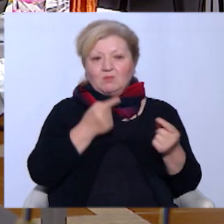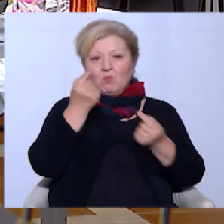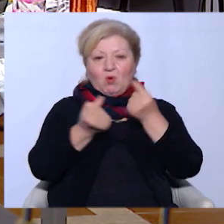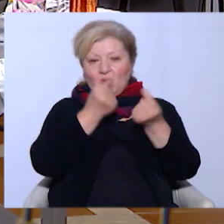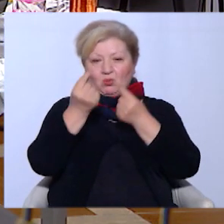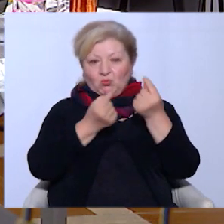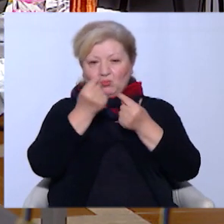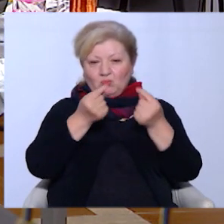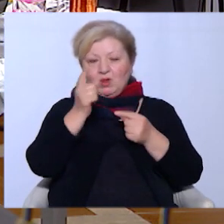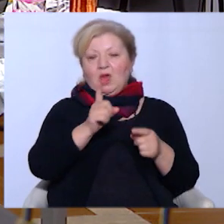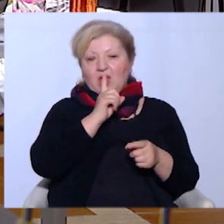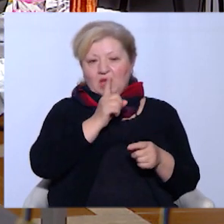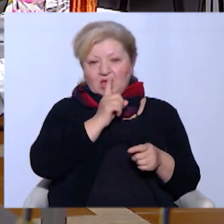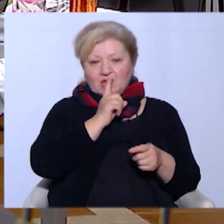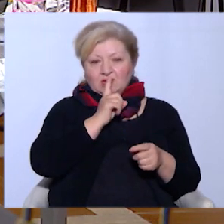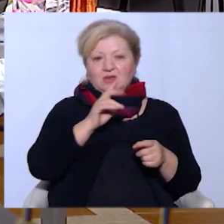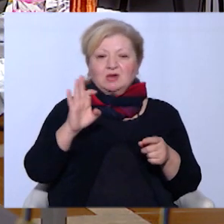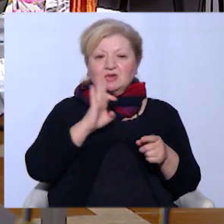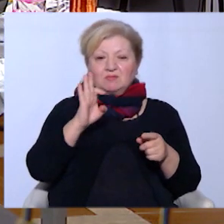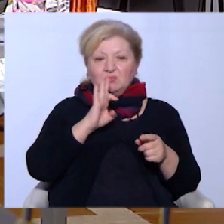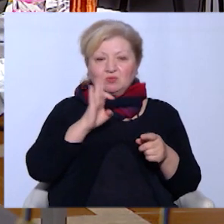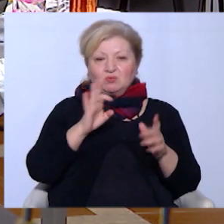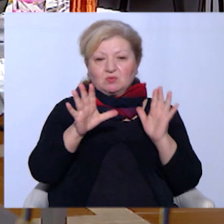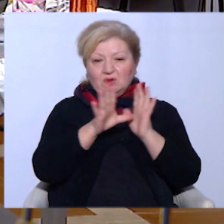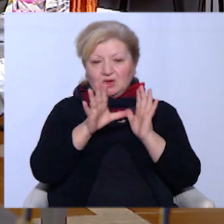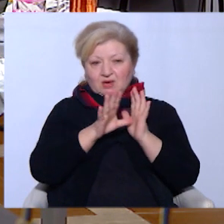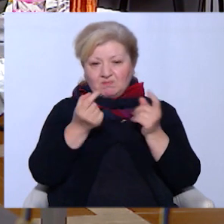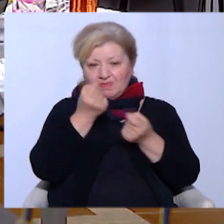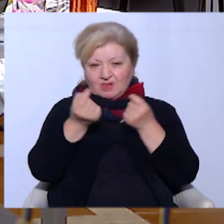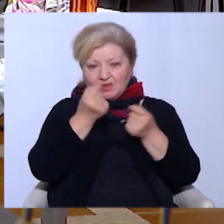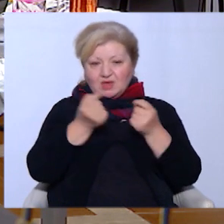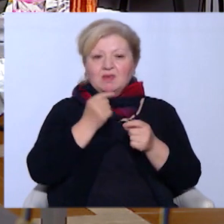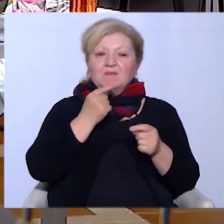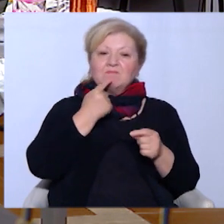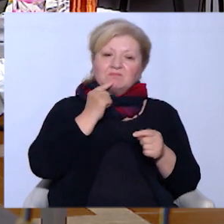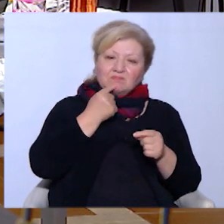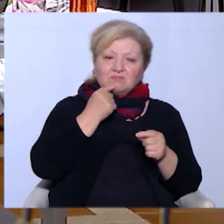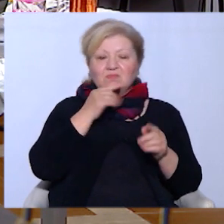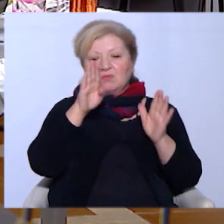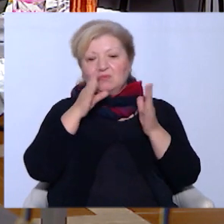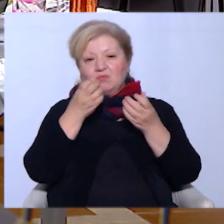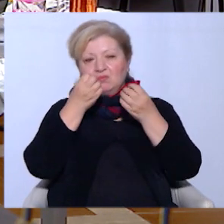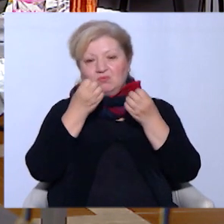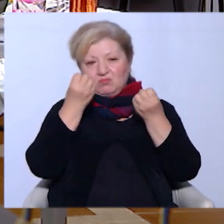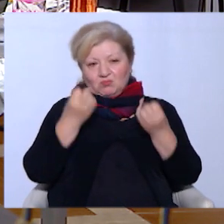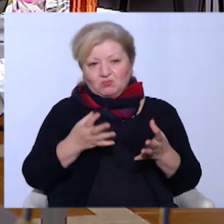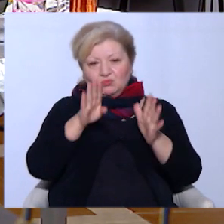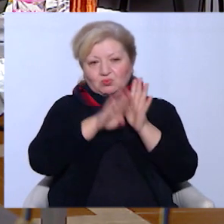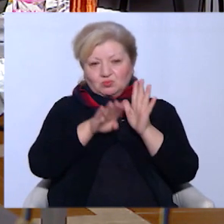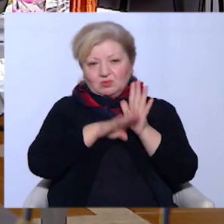მოლეკულა, ატომი, ქიმიური ელემენტი, მარტივი და რთული ნივთიერებები.